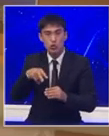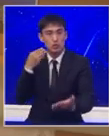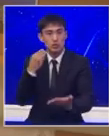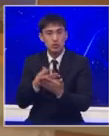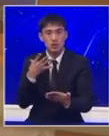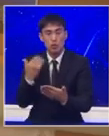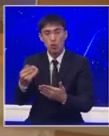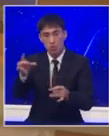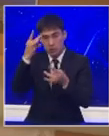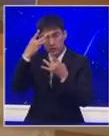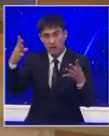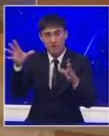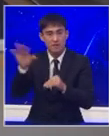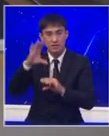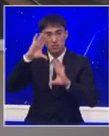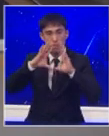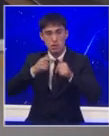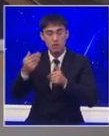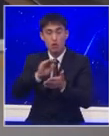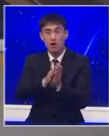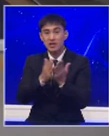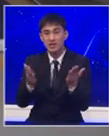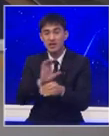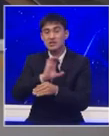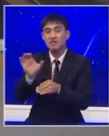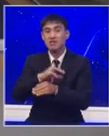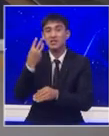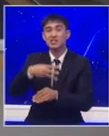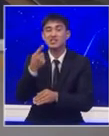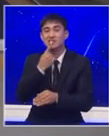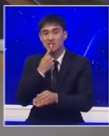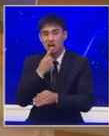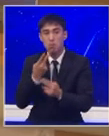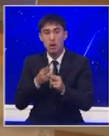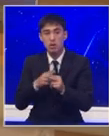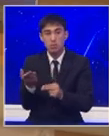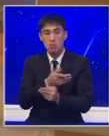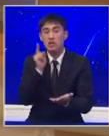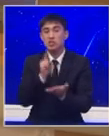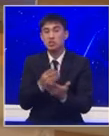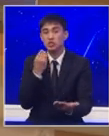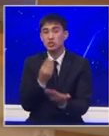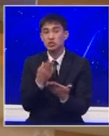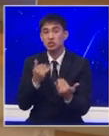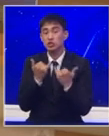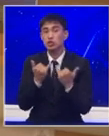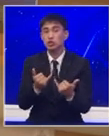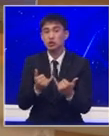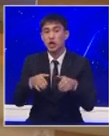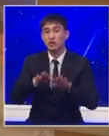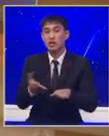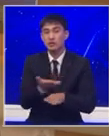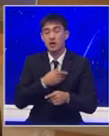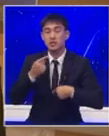неоценим. Он прославился на весь мир, а его книги издавались на 30 языках. Поэтому мы должны ценить и чтить оставленное